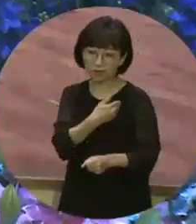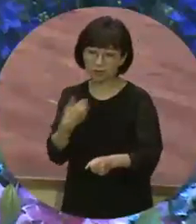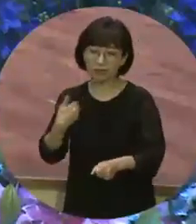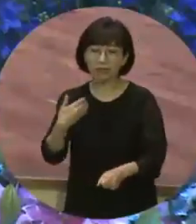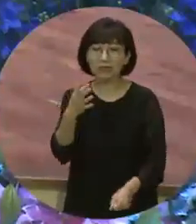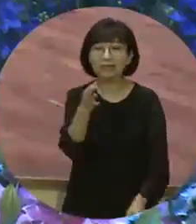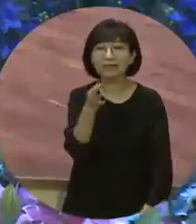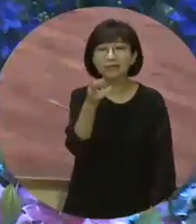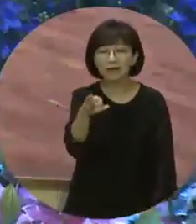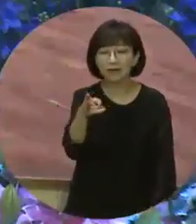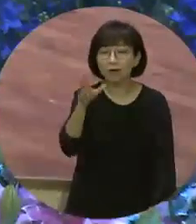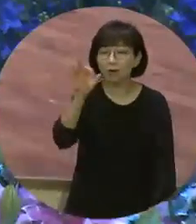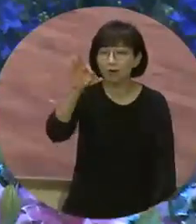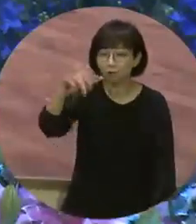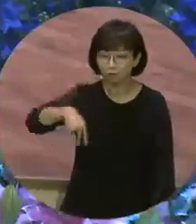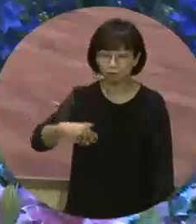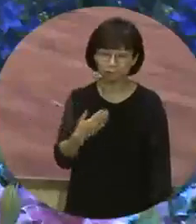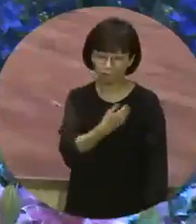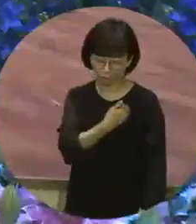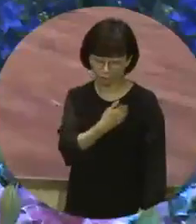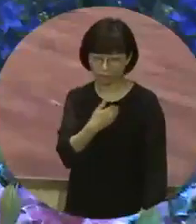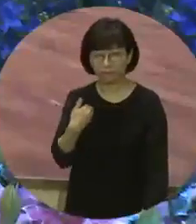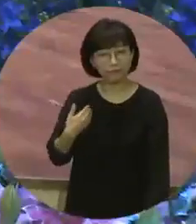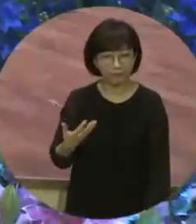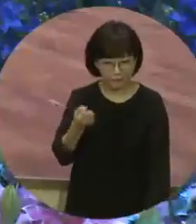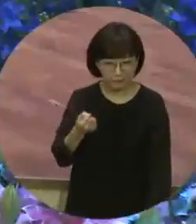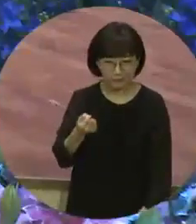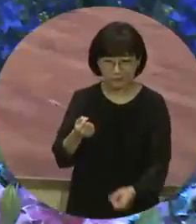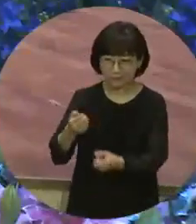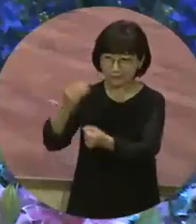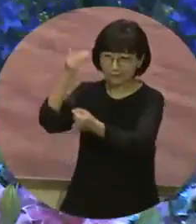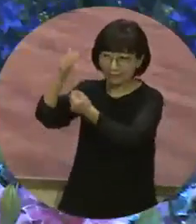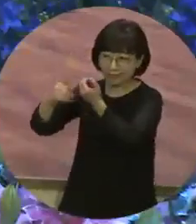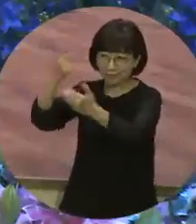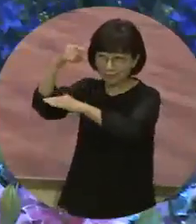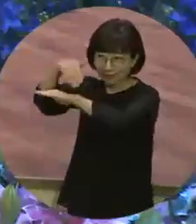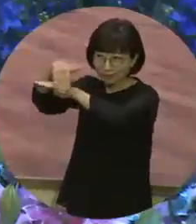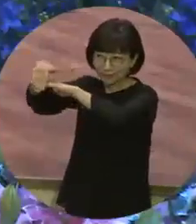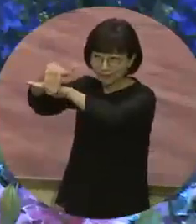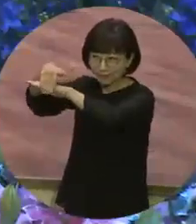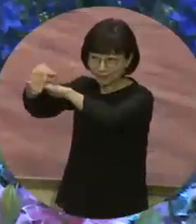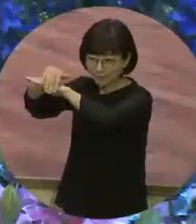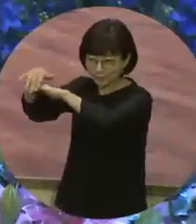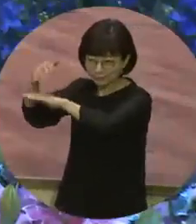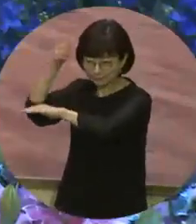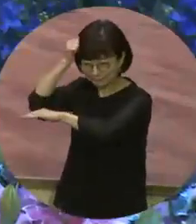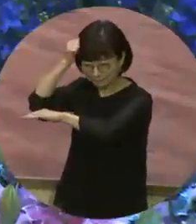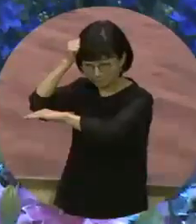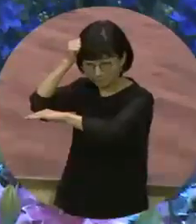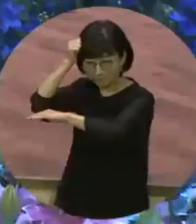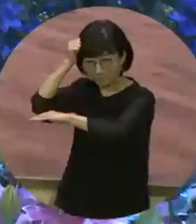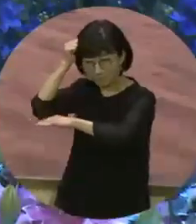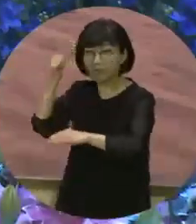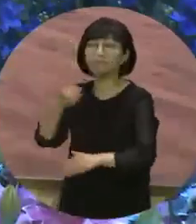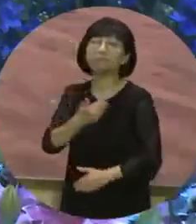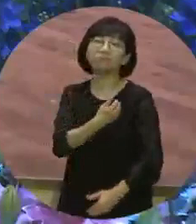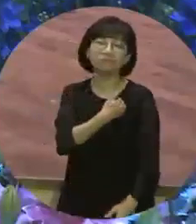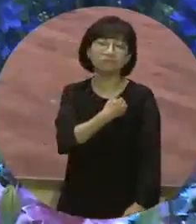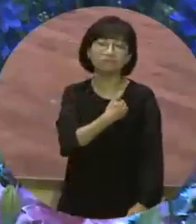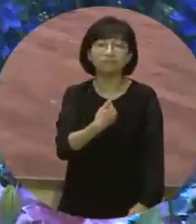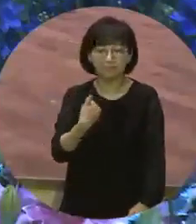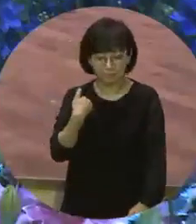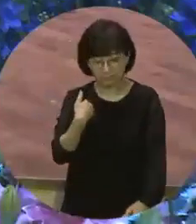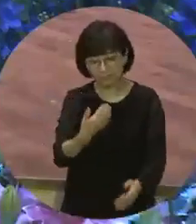하나님이 완벽한 마스터 플랜을 가슴에 품고 누려야 돼. 아멘. 자, 그렇기